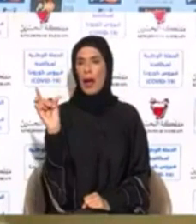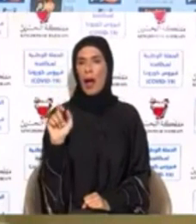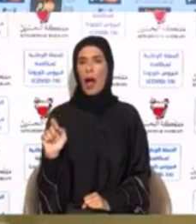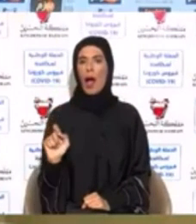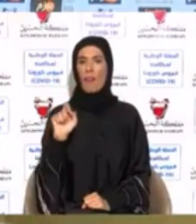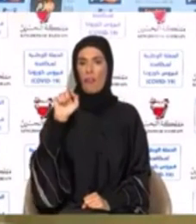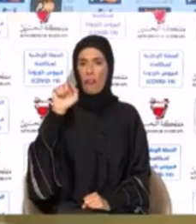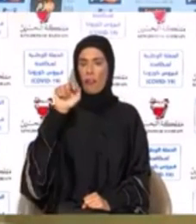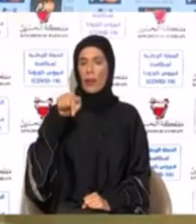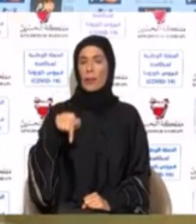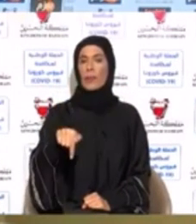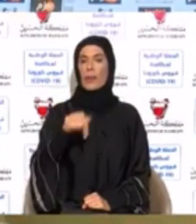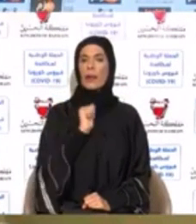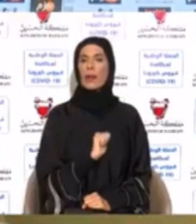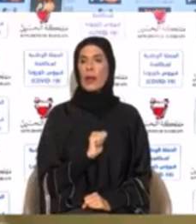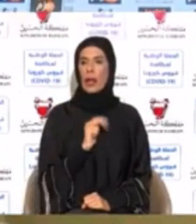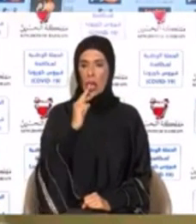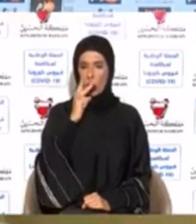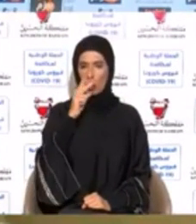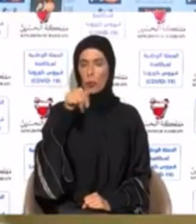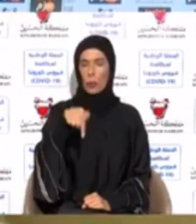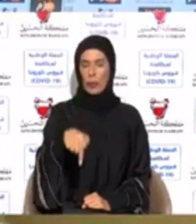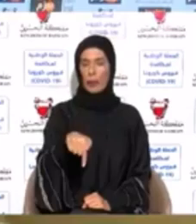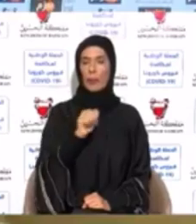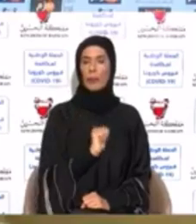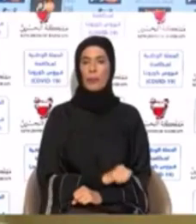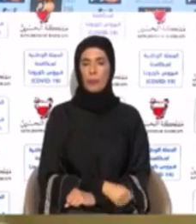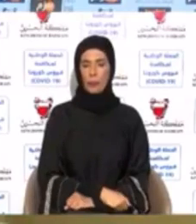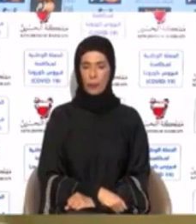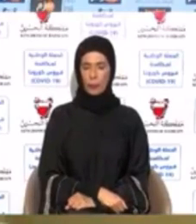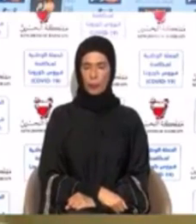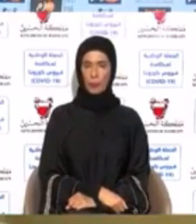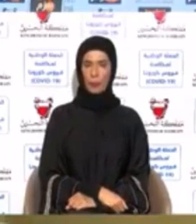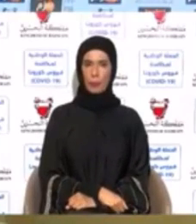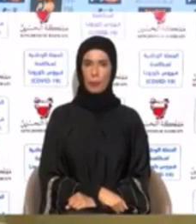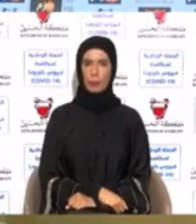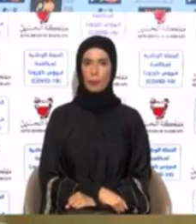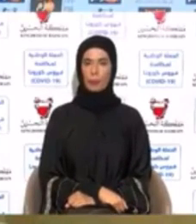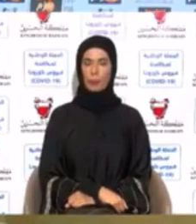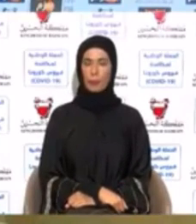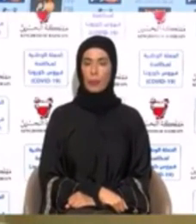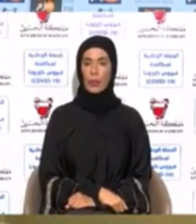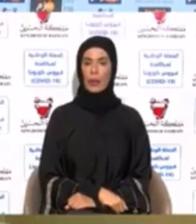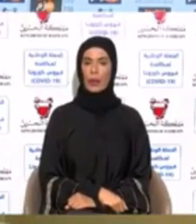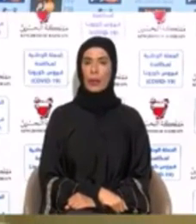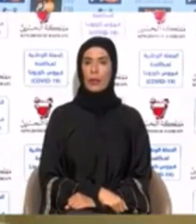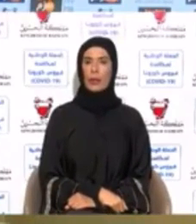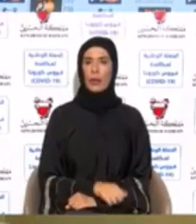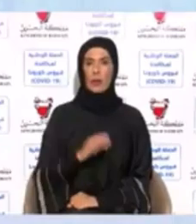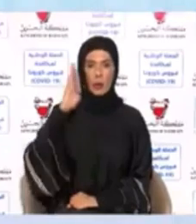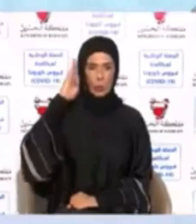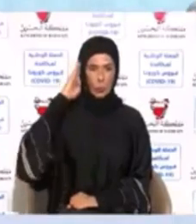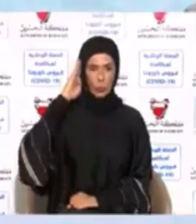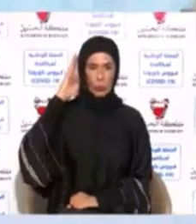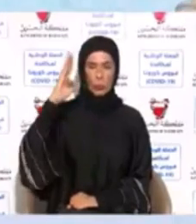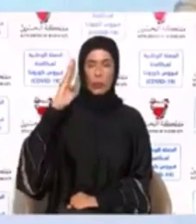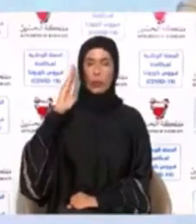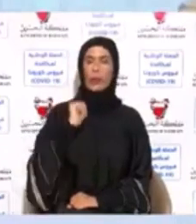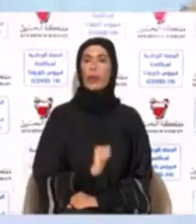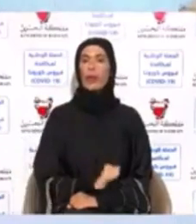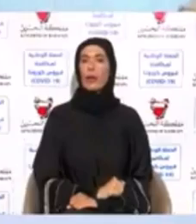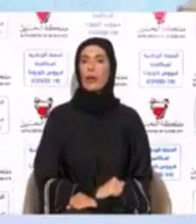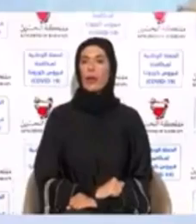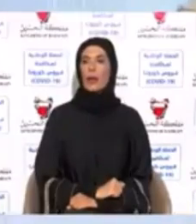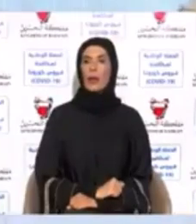مناف القحطاني ليكمل إن شاء الله ما عندنا في هذا المؤتمر. شكرا سعادة الدكتور وليد المانع،